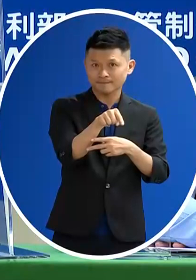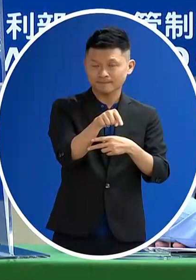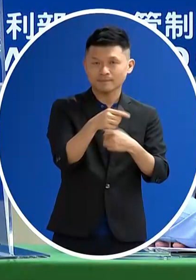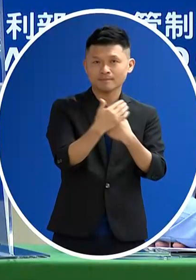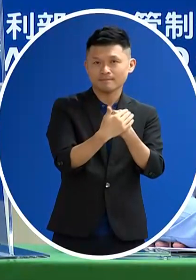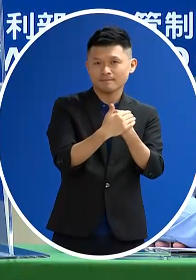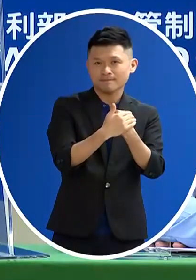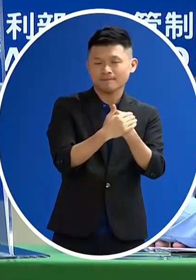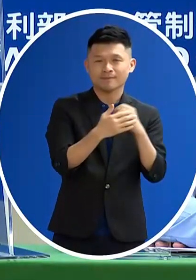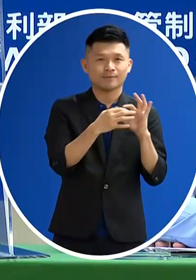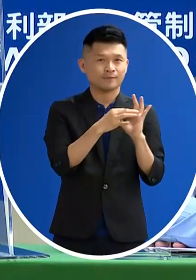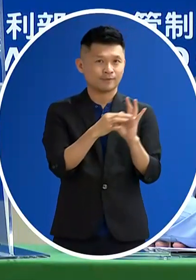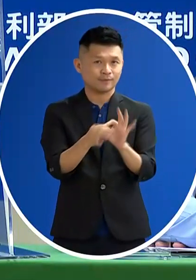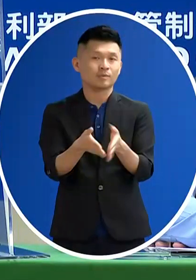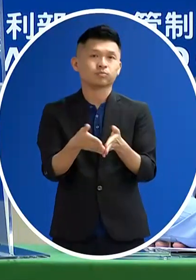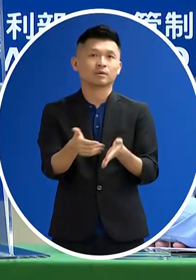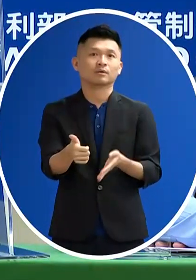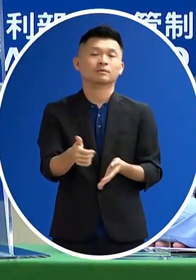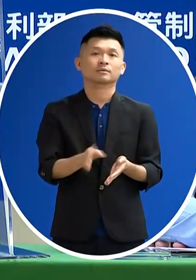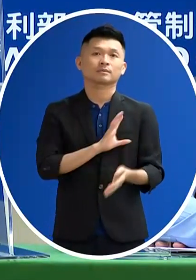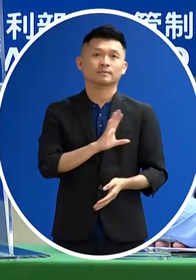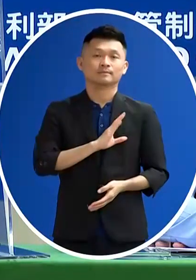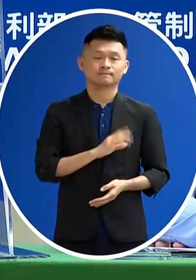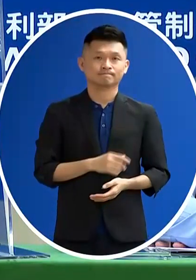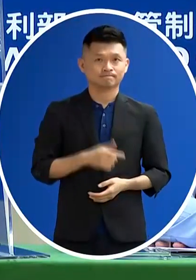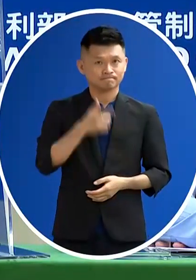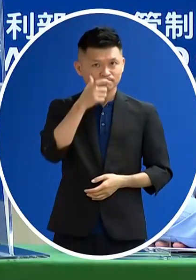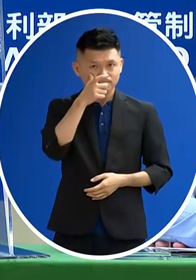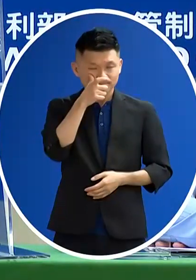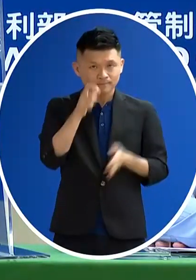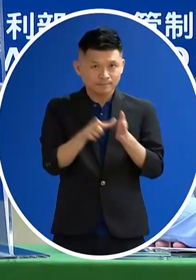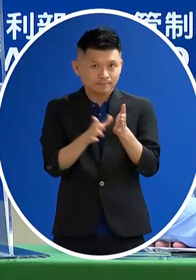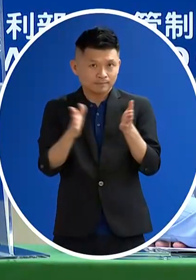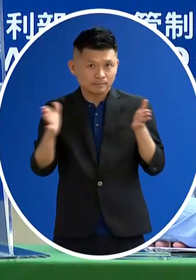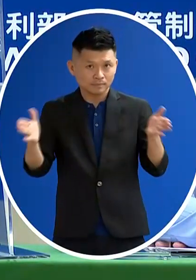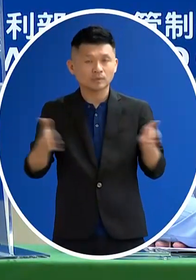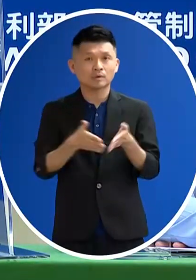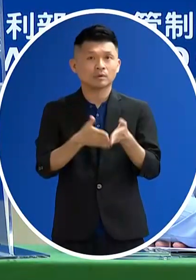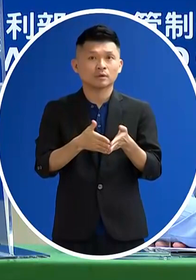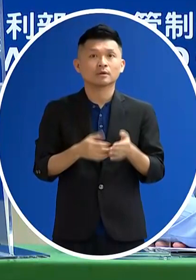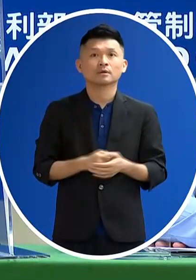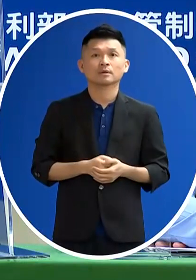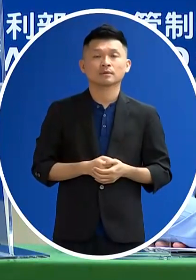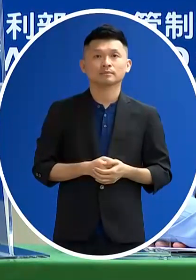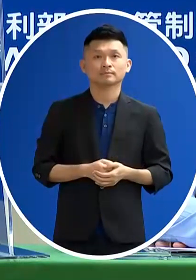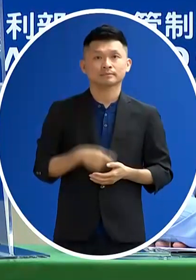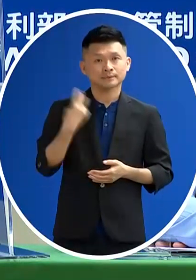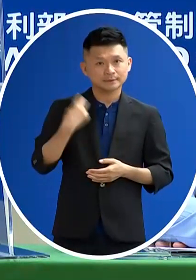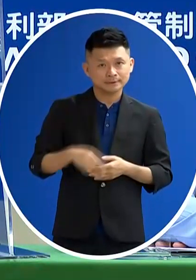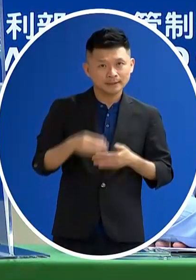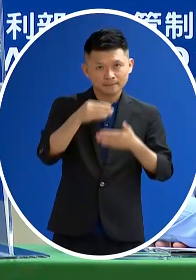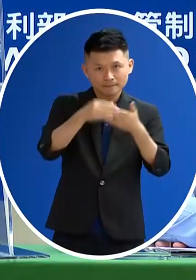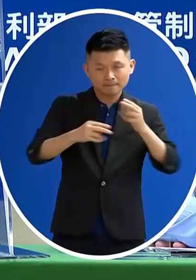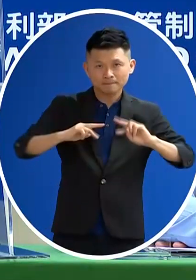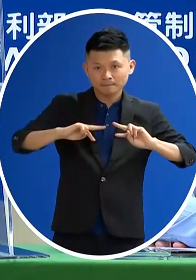它维持住，好，所以一定要再观察一段的时间，好，才会有进一步的放